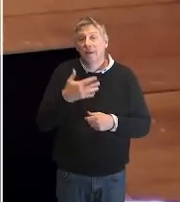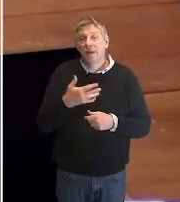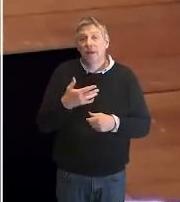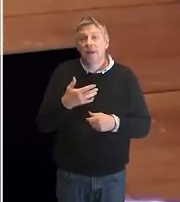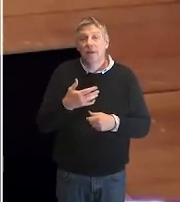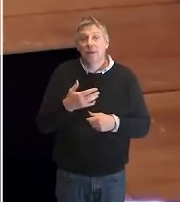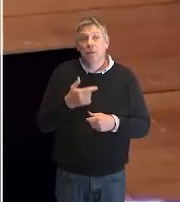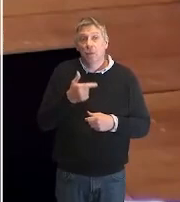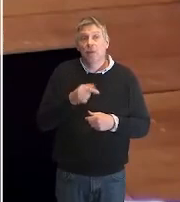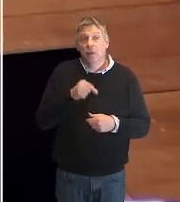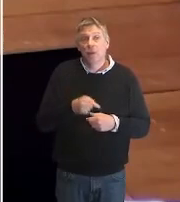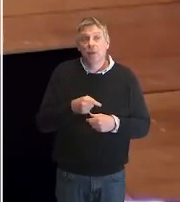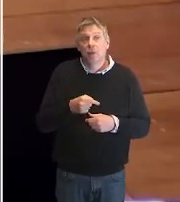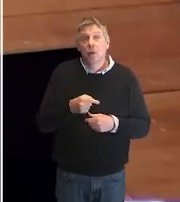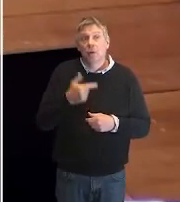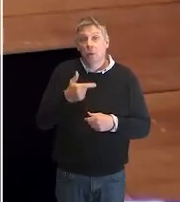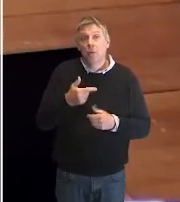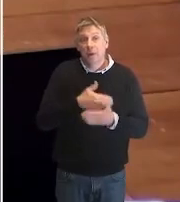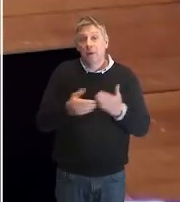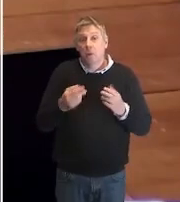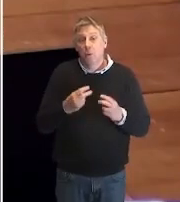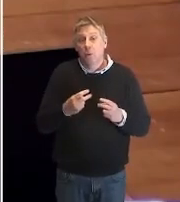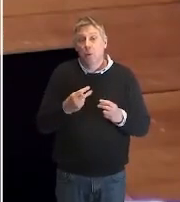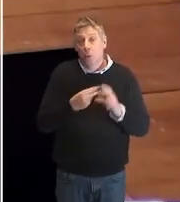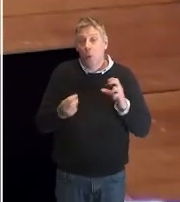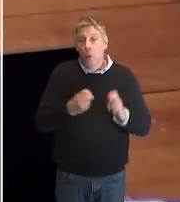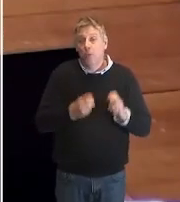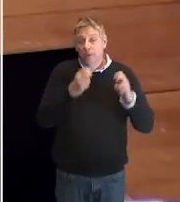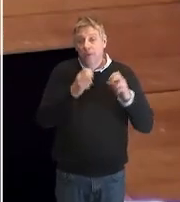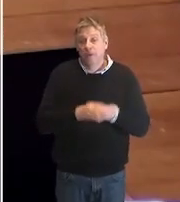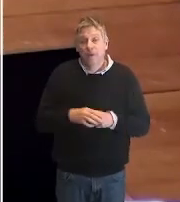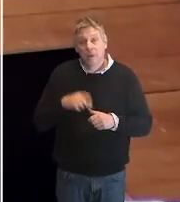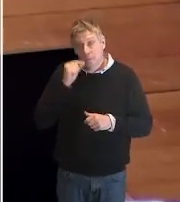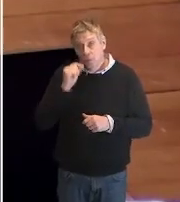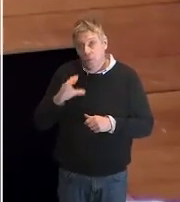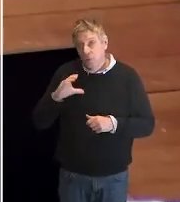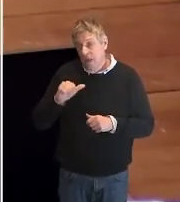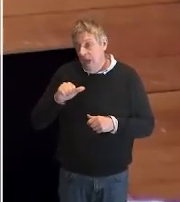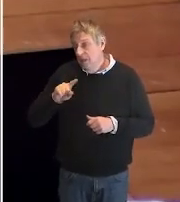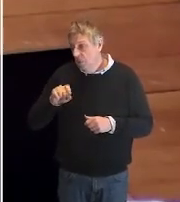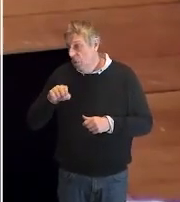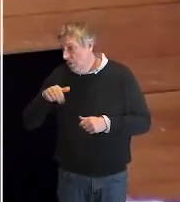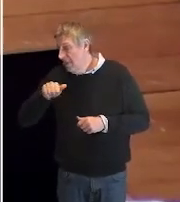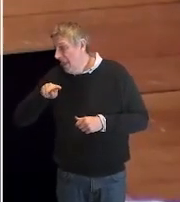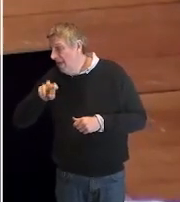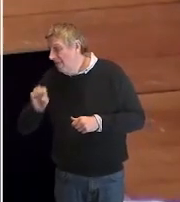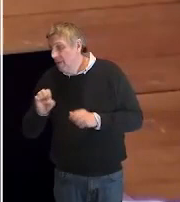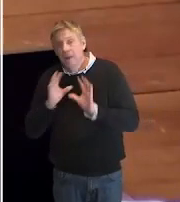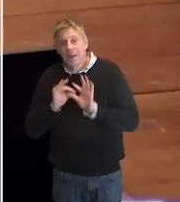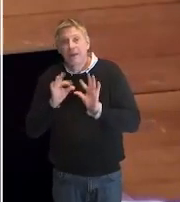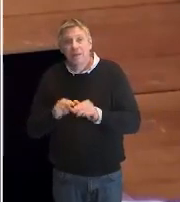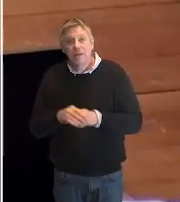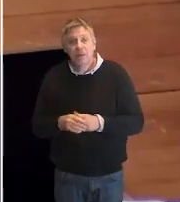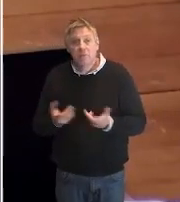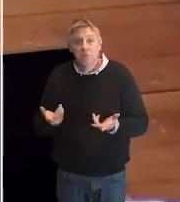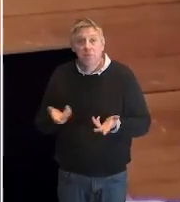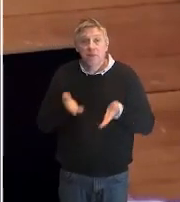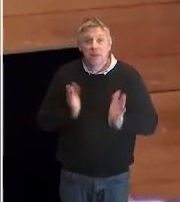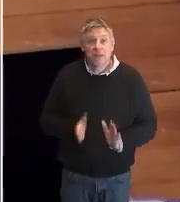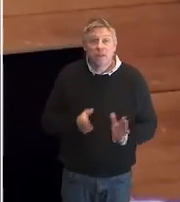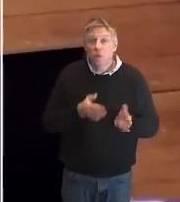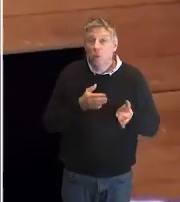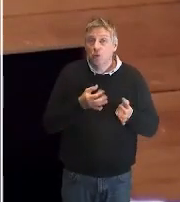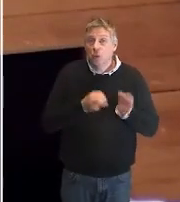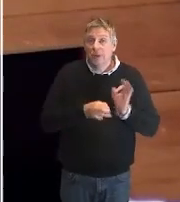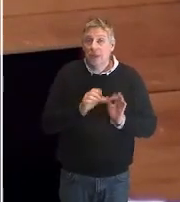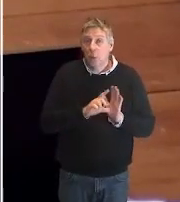d'euros. Tout à l'heure, d'ailleurs, Thomas Cazenave l'a évoqué, ça ne s'appuie sur aucune décision juridique et